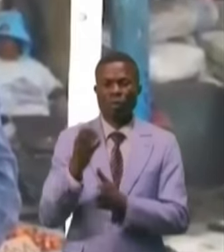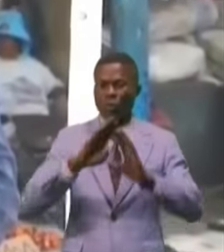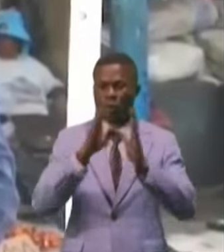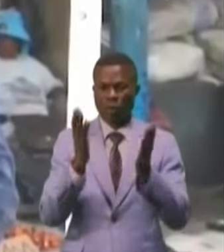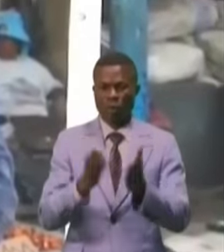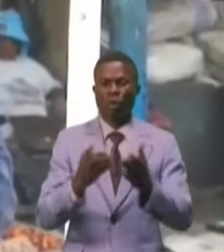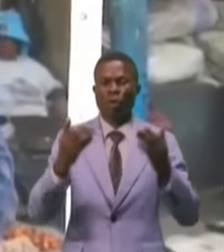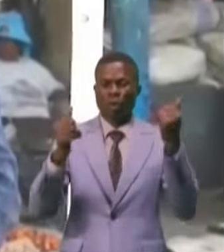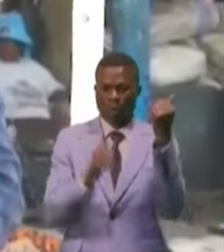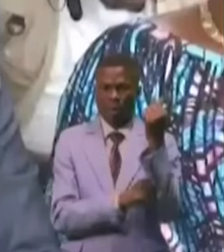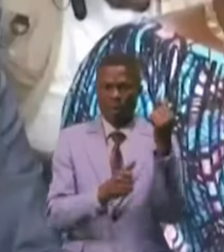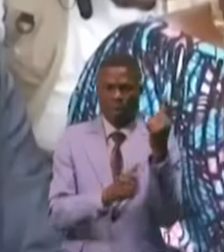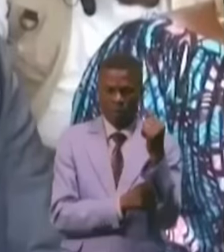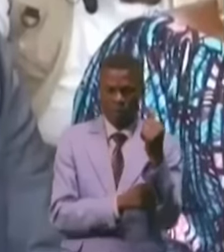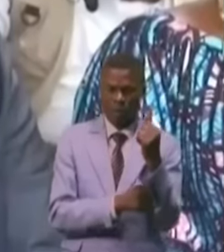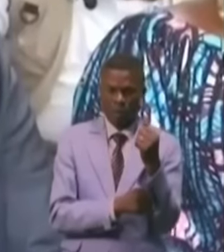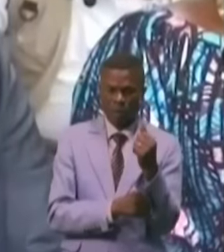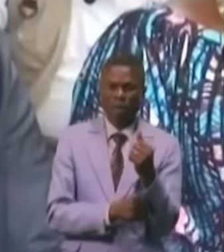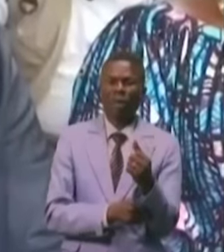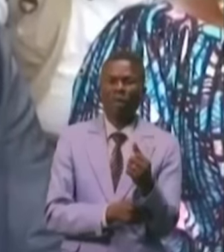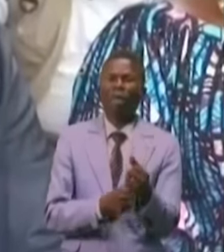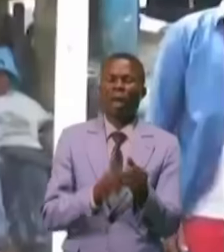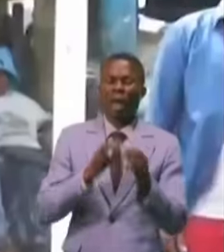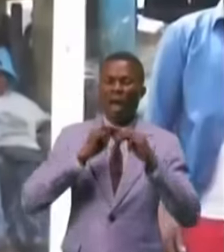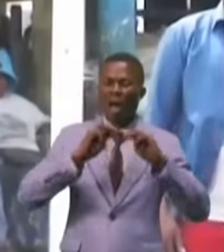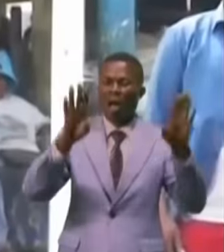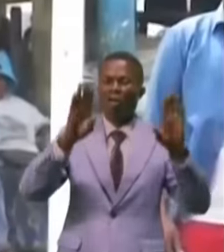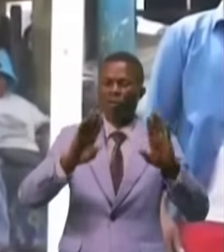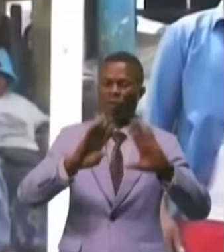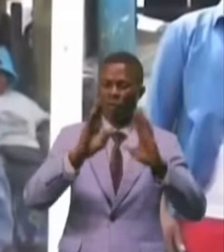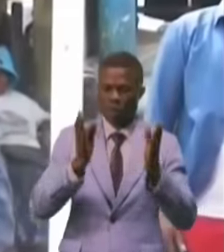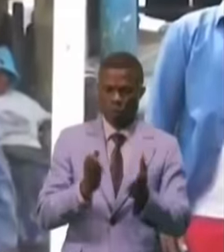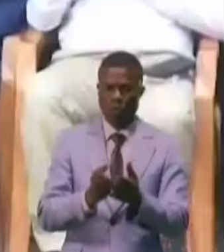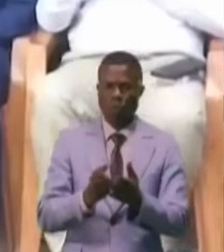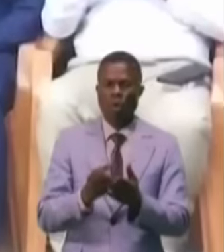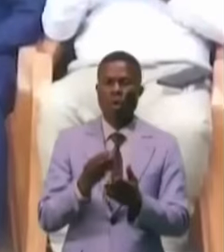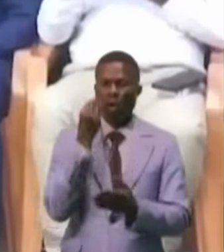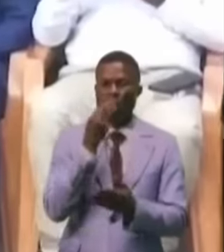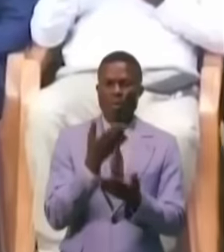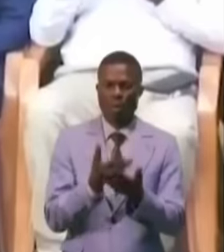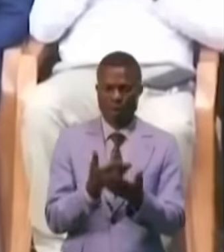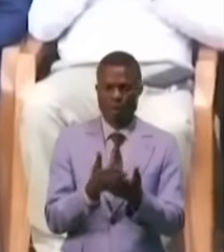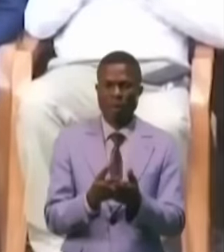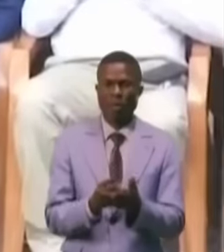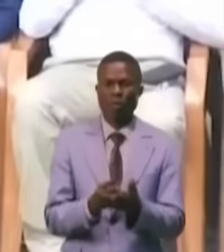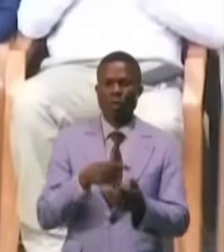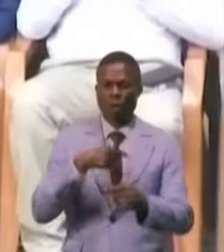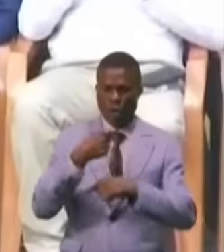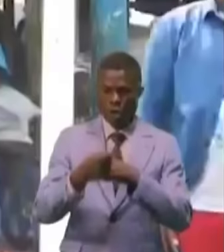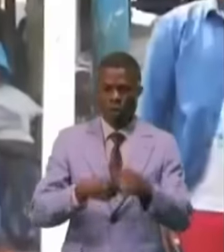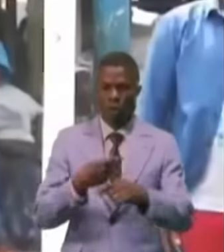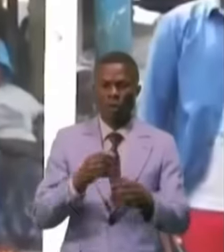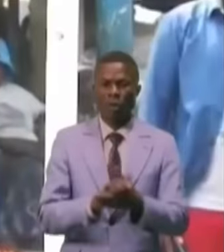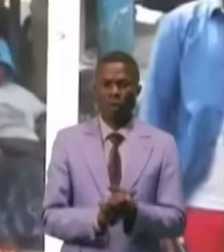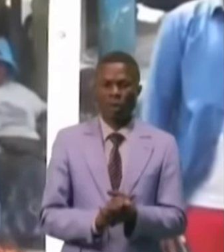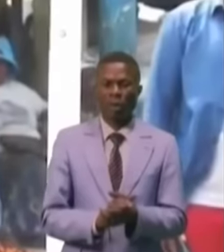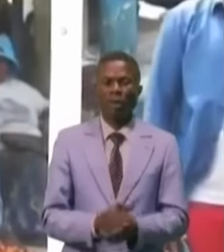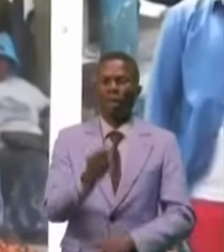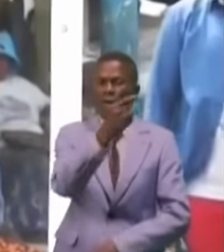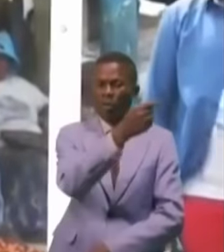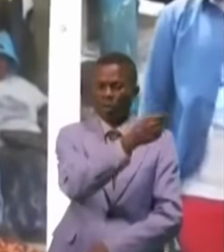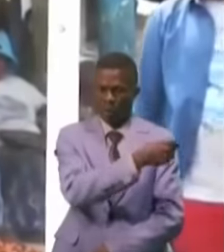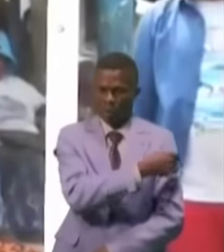d'opinion de faire circuler les messages. Il y a quel lancement ? Il y a Mangouele, il y